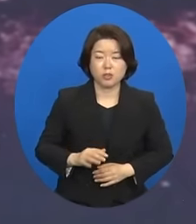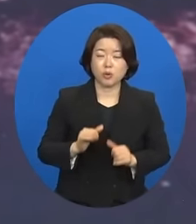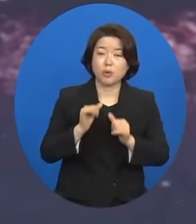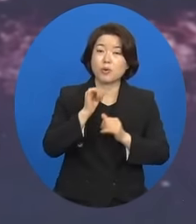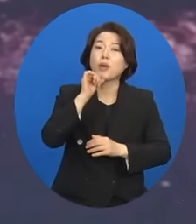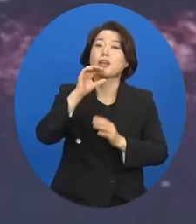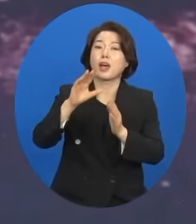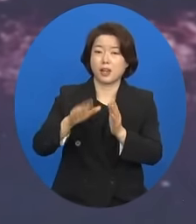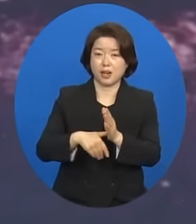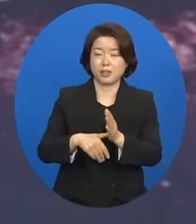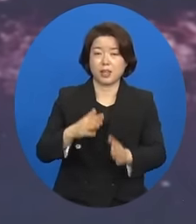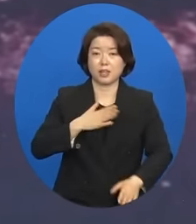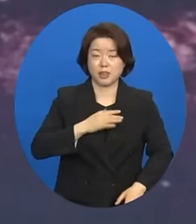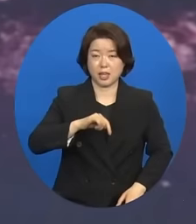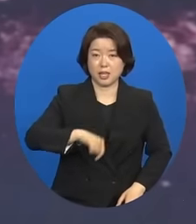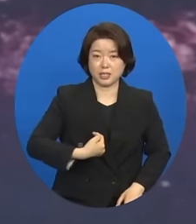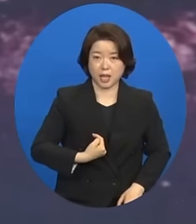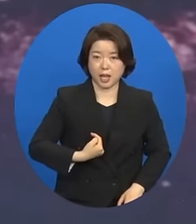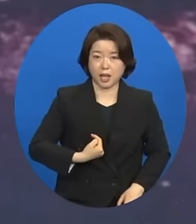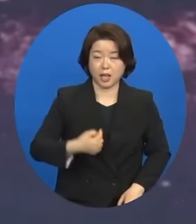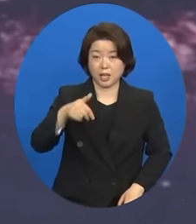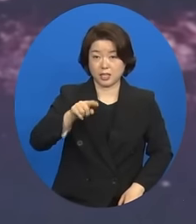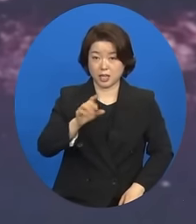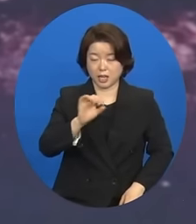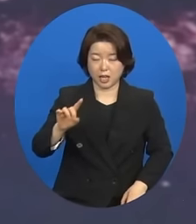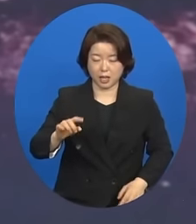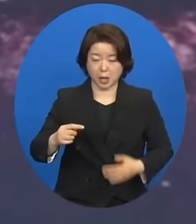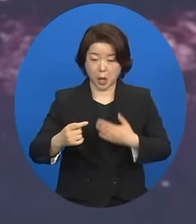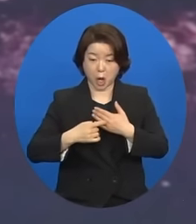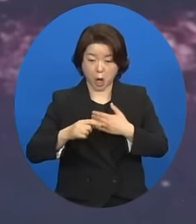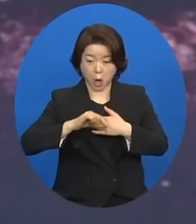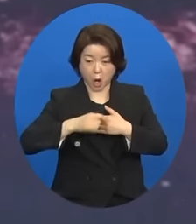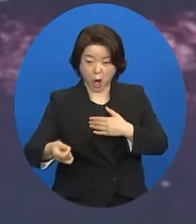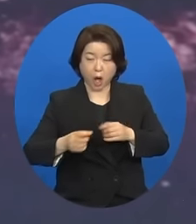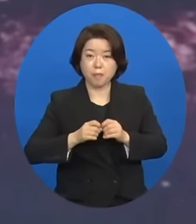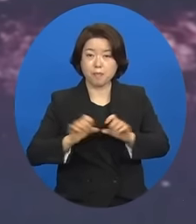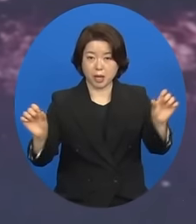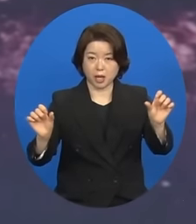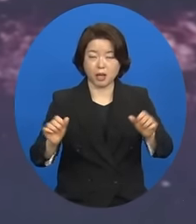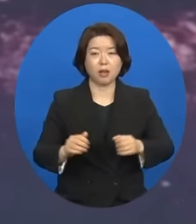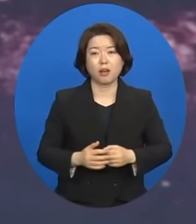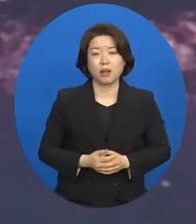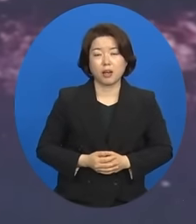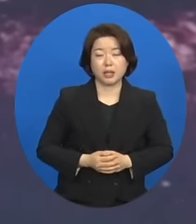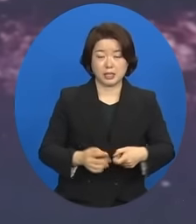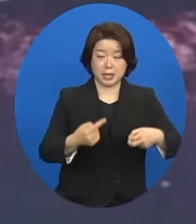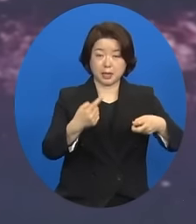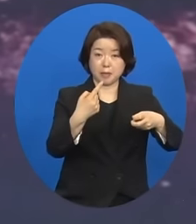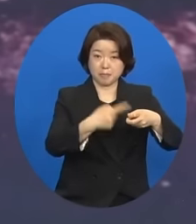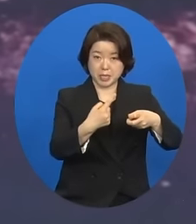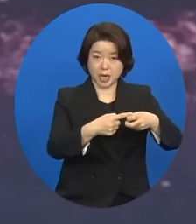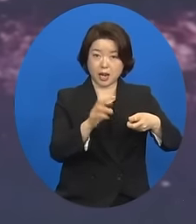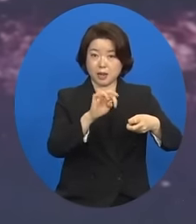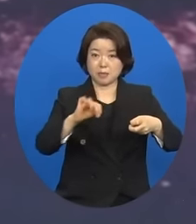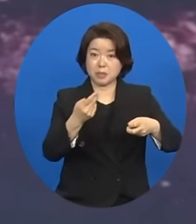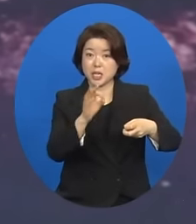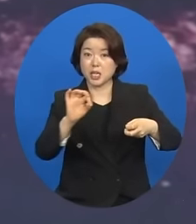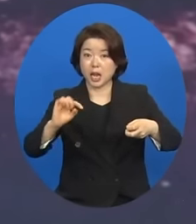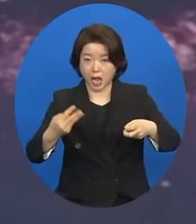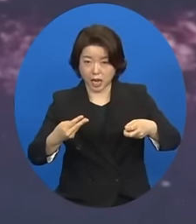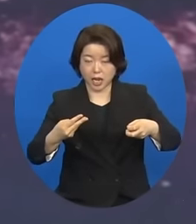때에 우리의 자라는 껍질이 그때 깨지기 때문에 그래요 여러분 미라의 비유 아시죠 요한복음에 여러분